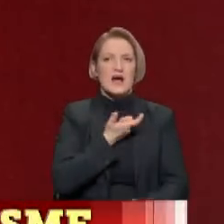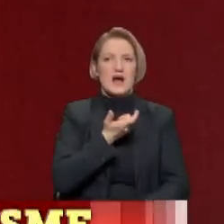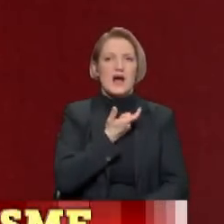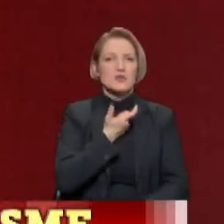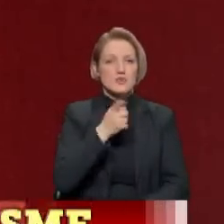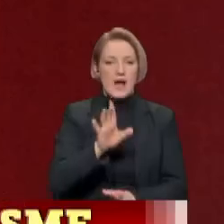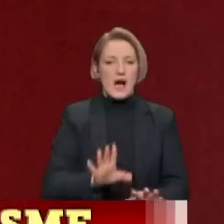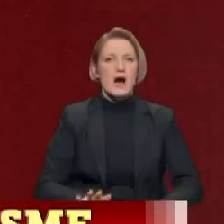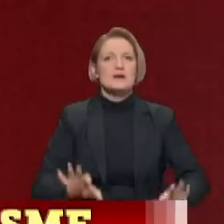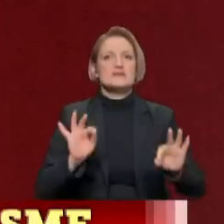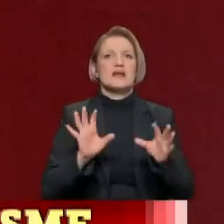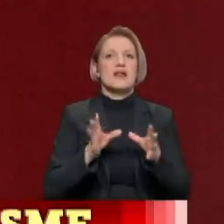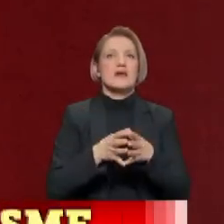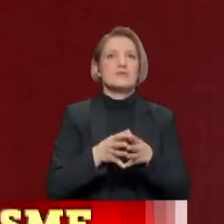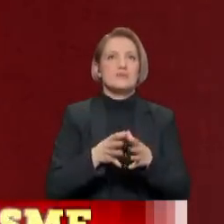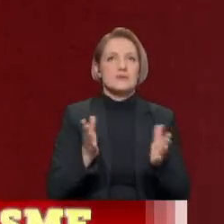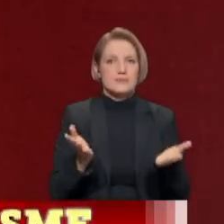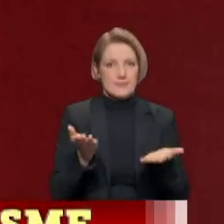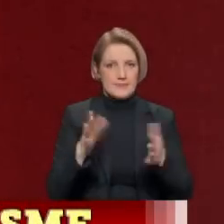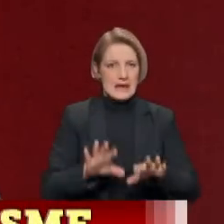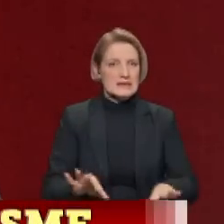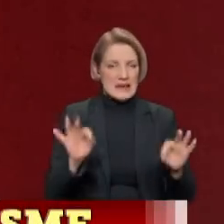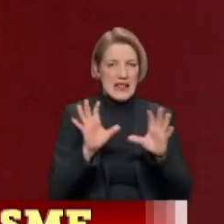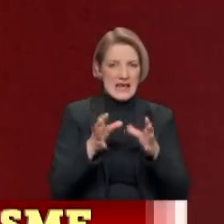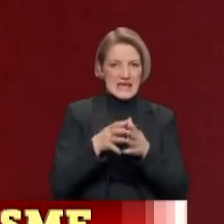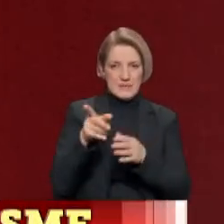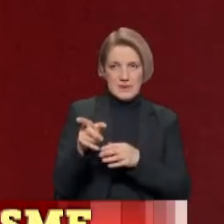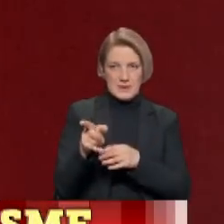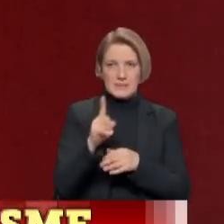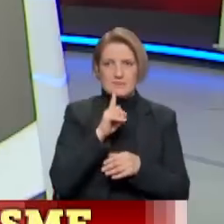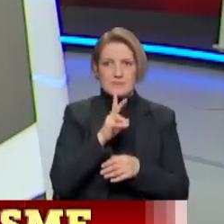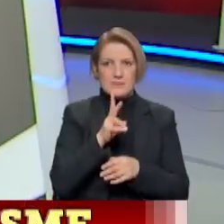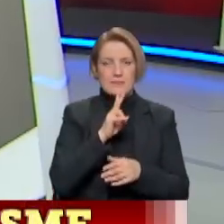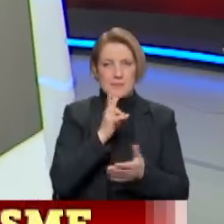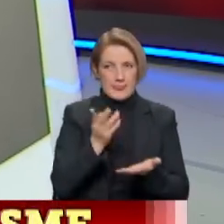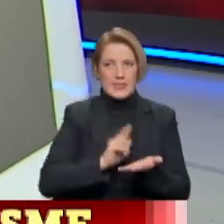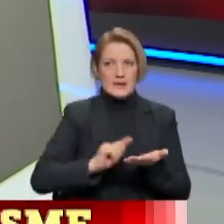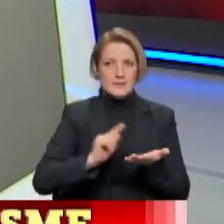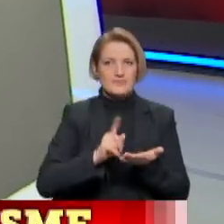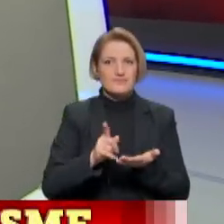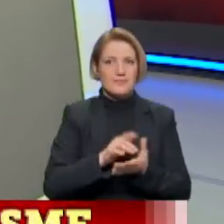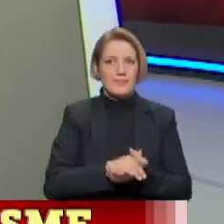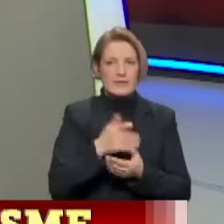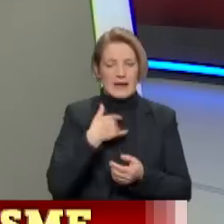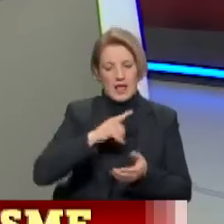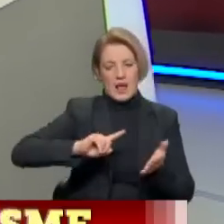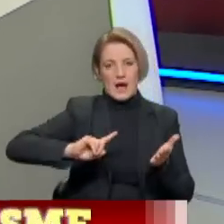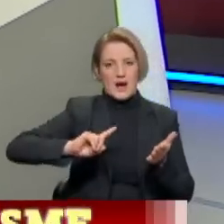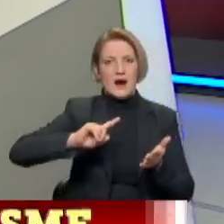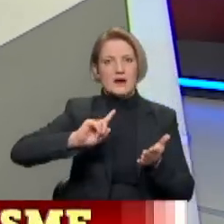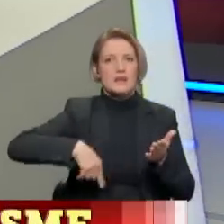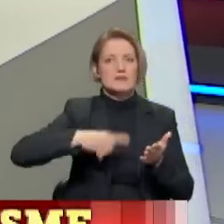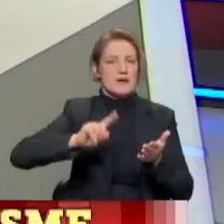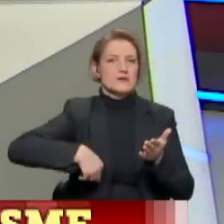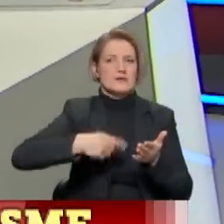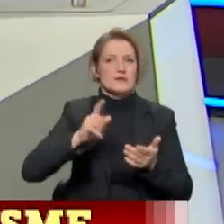ekip. Şu andaki Türk Ceza, evet, Kanunu'nu hazırlayan ekibin hazırladığı bir mütalaa. Mütalaa. Ben de altına imza atarım diyor